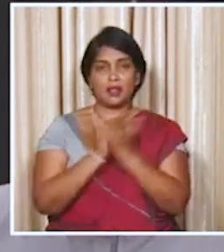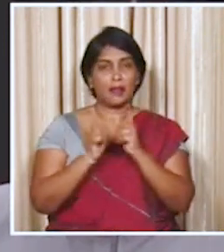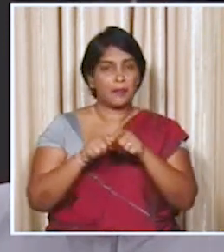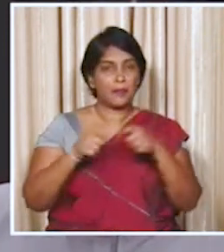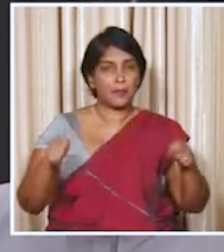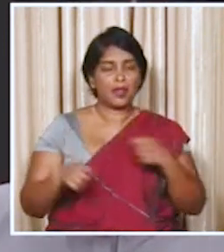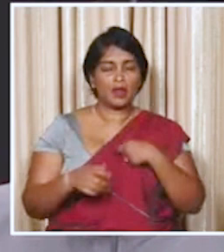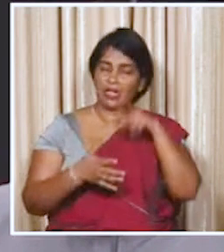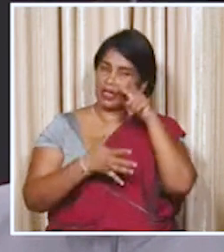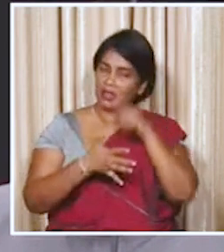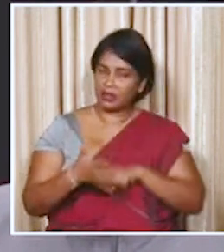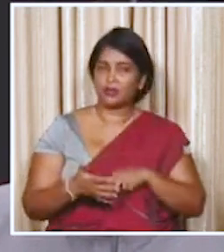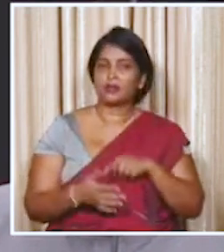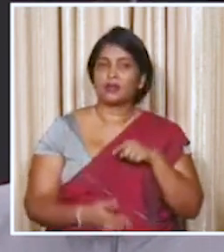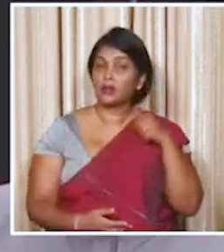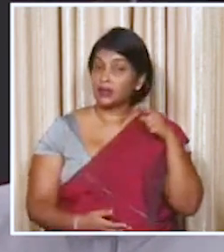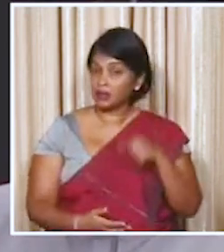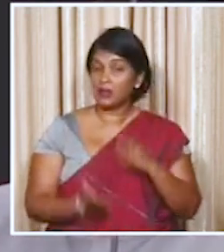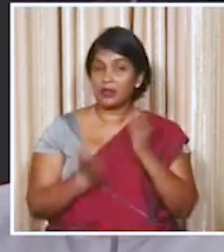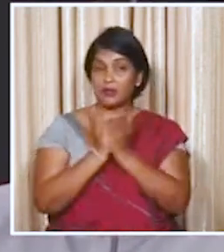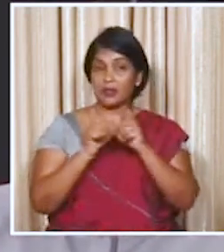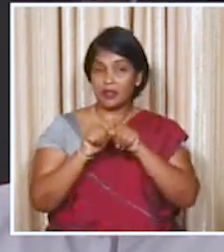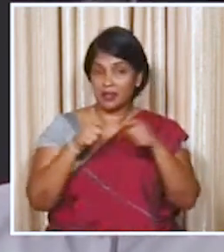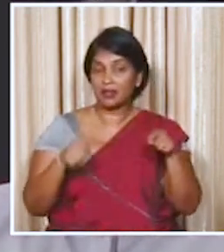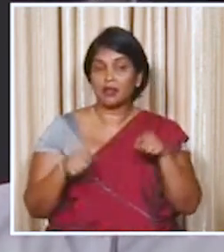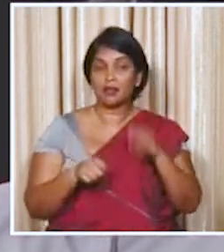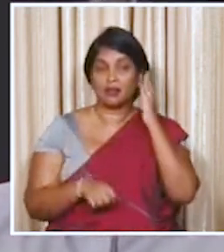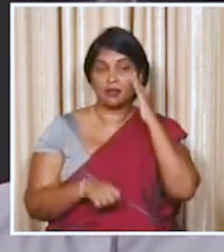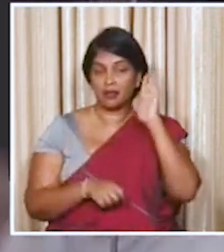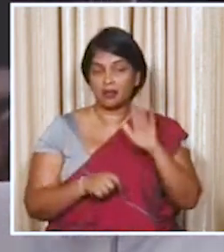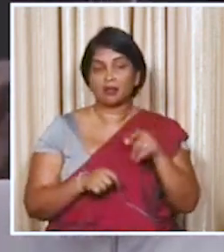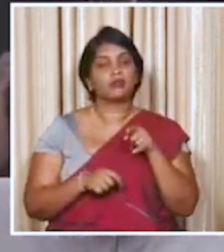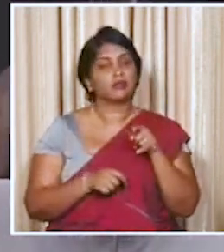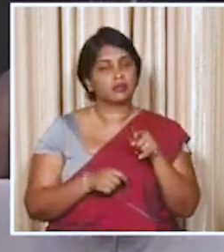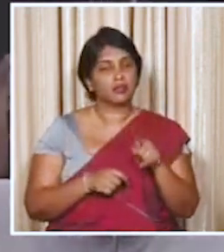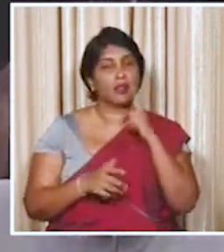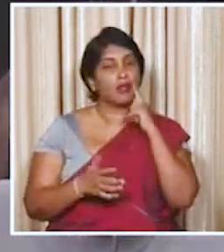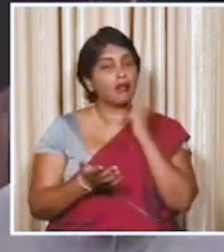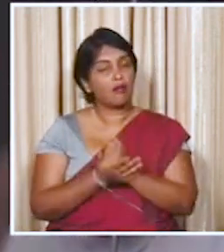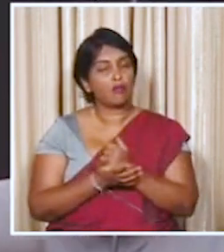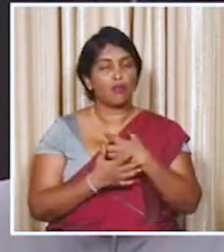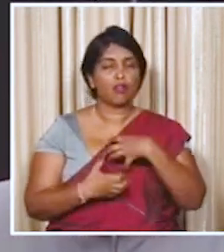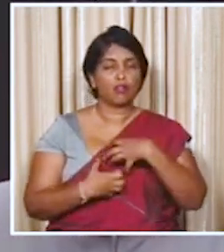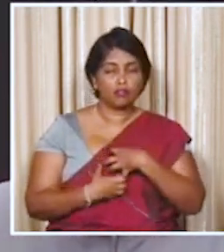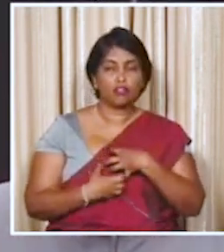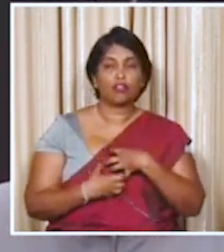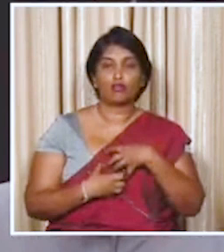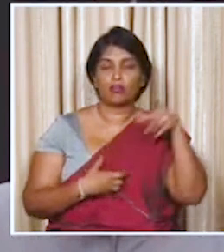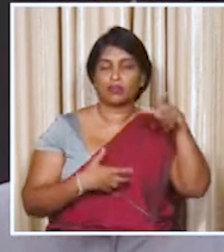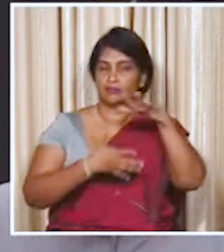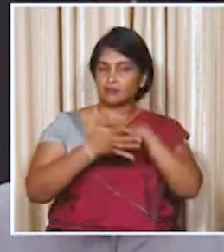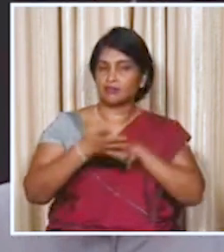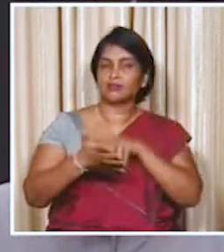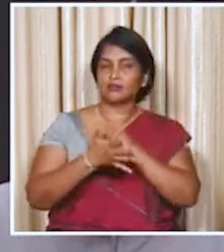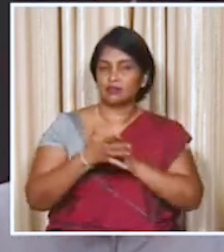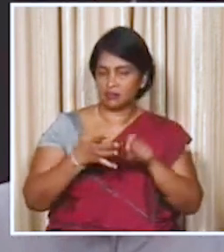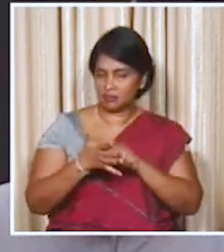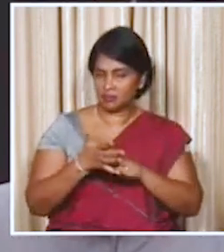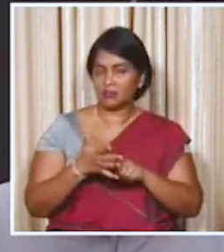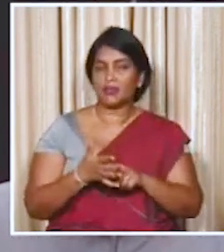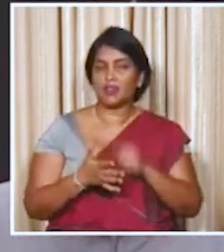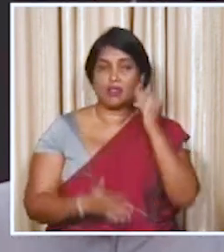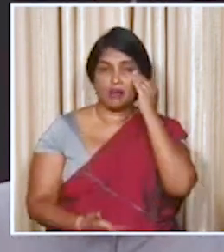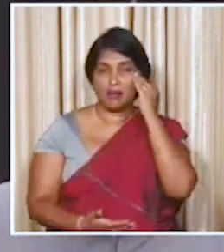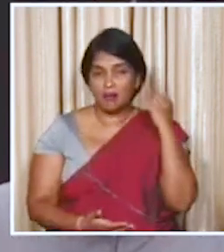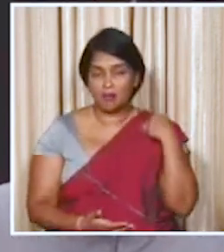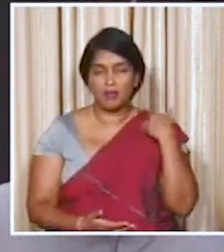කියෙව්වා. ඒ හෑන්ඩ්බිල් එකේ කාන්තාවන්ට තියෙන අමාරුකම දුක වේදනාව ඔබතුමිය ලියලා තිබුණා. අම්ම